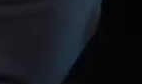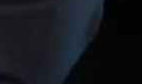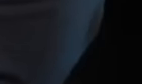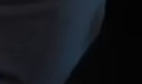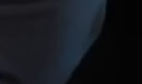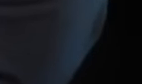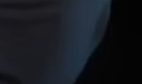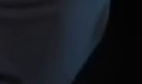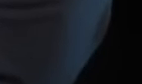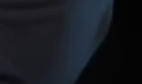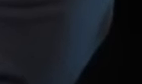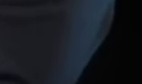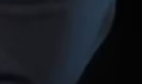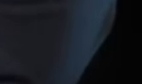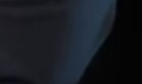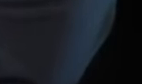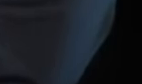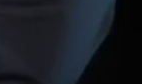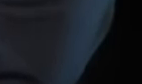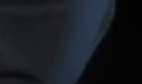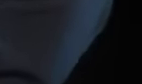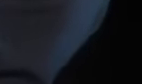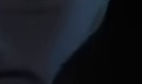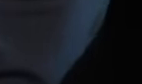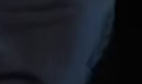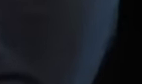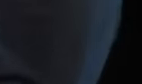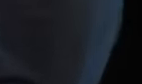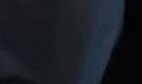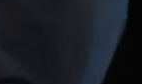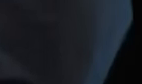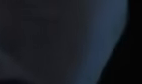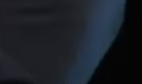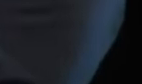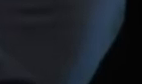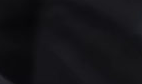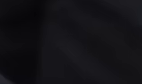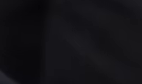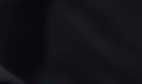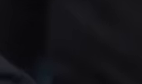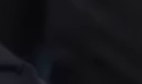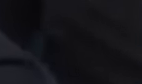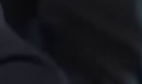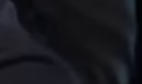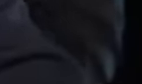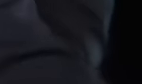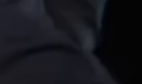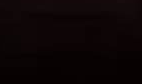Okay po. Okay? Mapapasaya yun. Thank you po. Okay, sisiguraduhin ko sa'yo, hindi mapunta sa kanya.